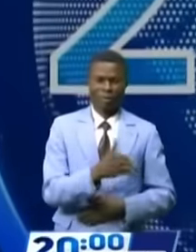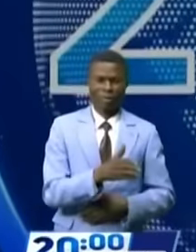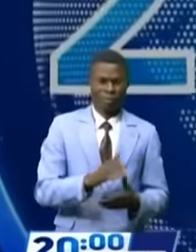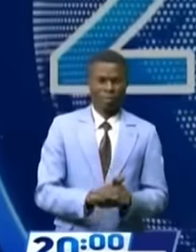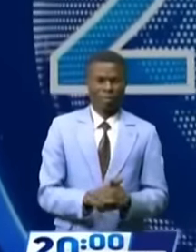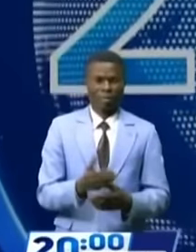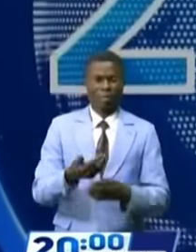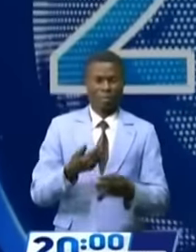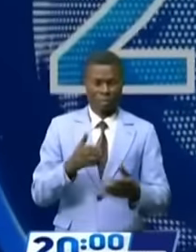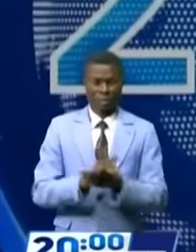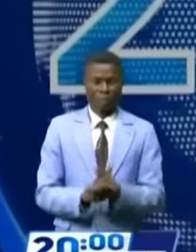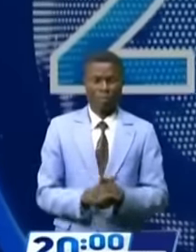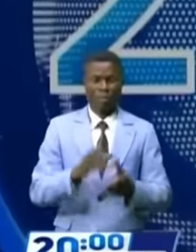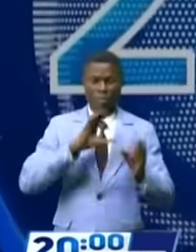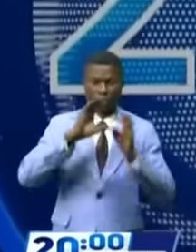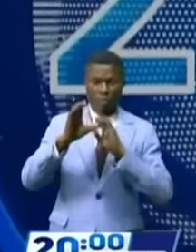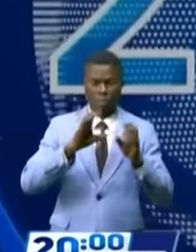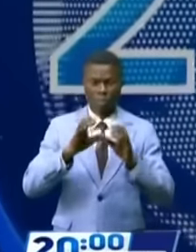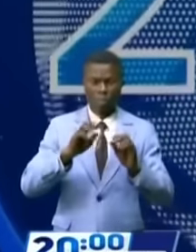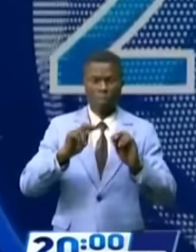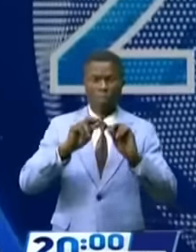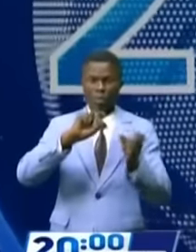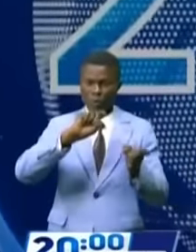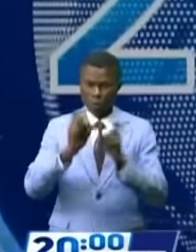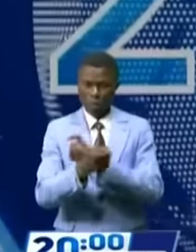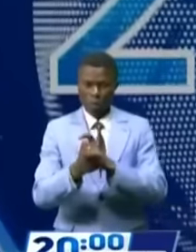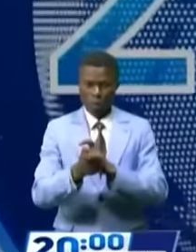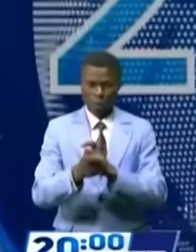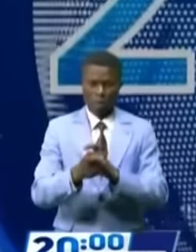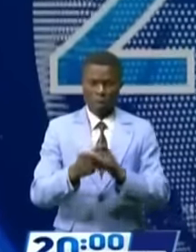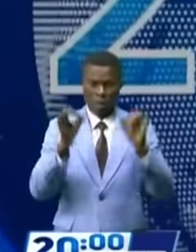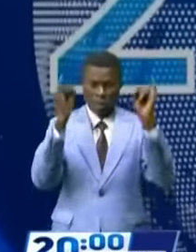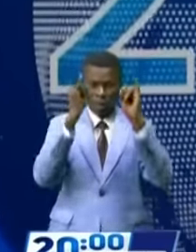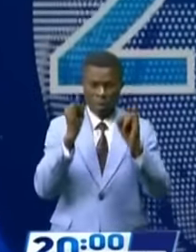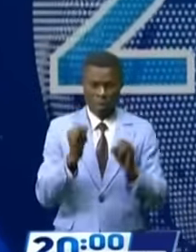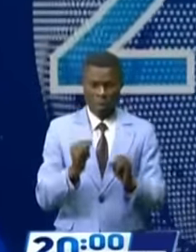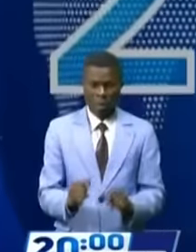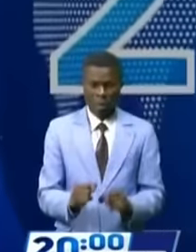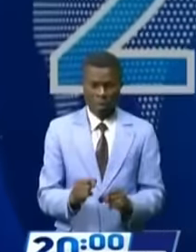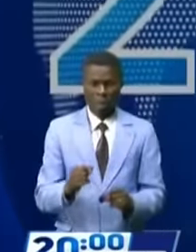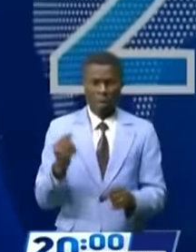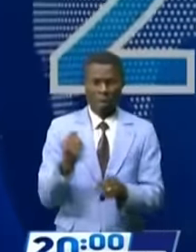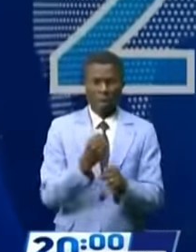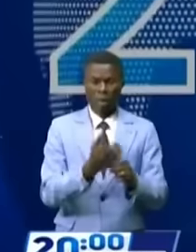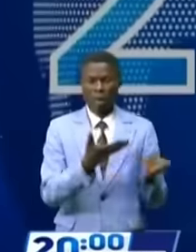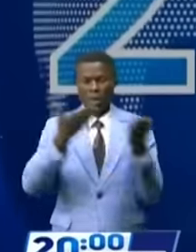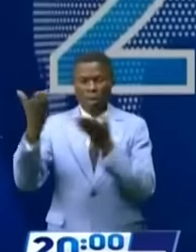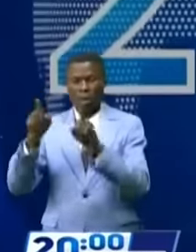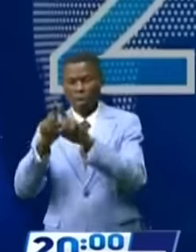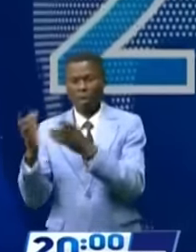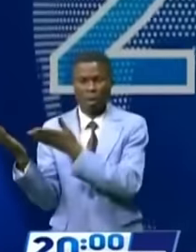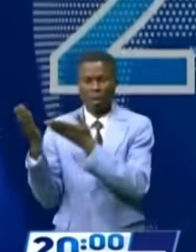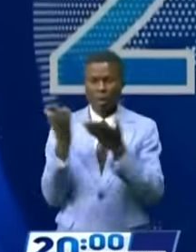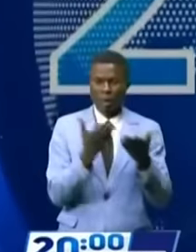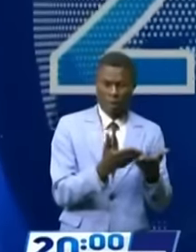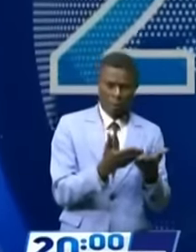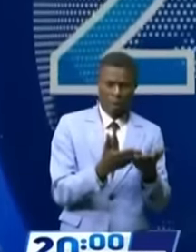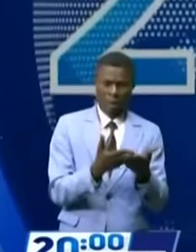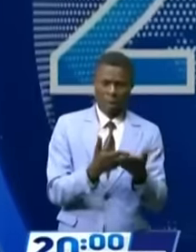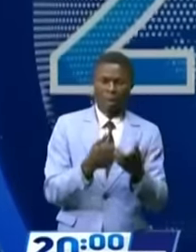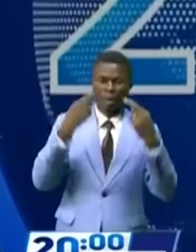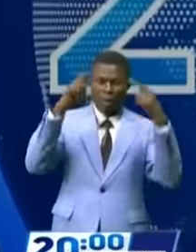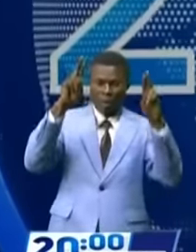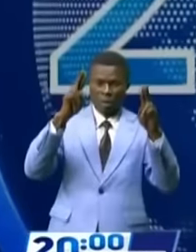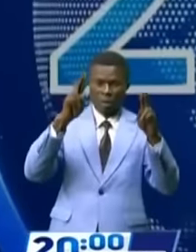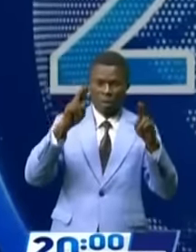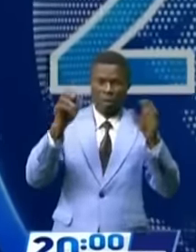Avant de nous quitter, il y a cette annonce, les réformes pour digitaliser les opérations à l'importation, à l'exportation ont un succès à